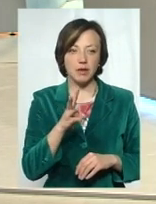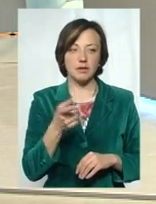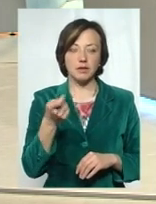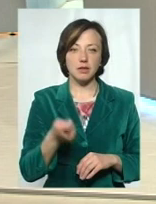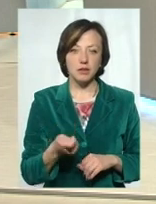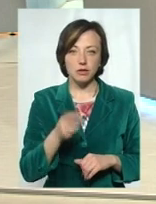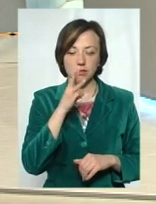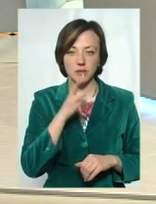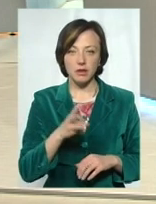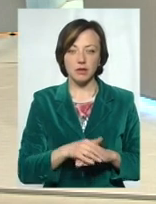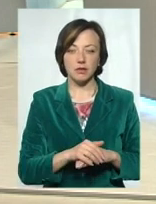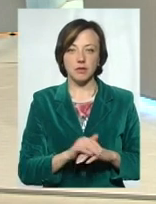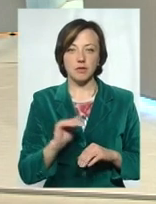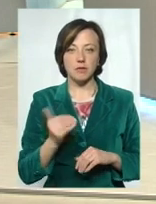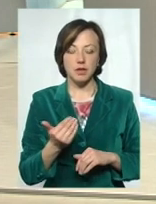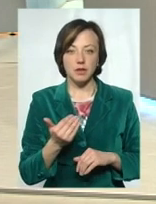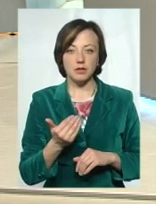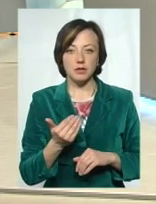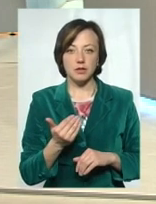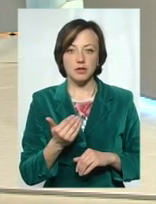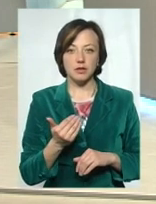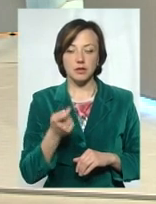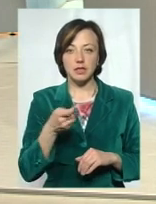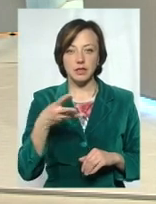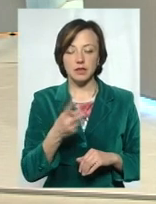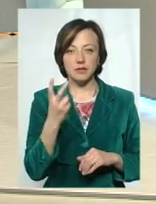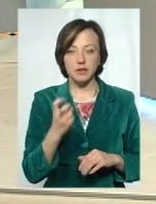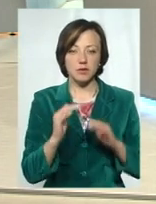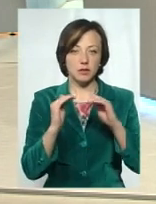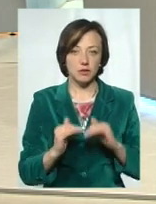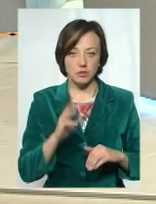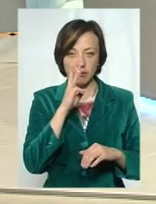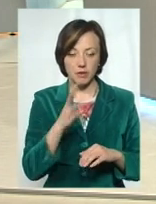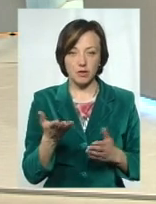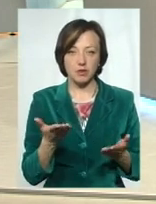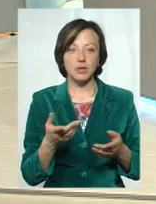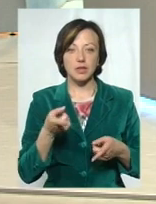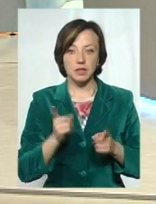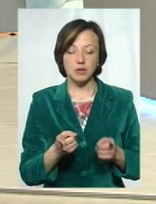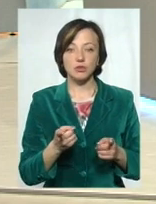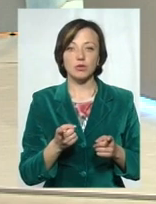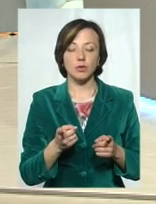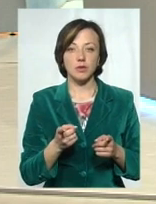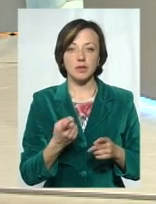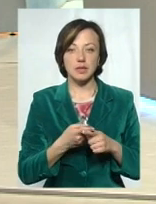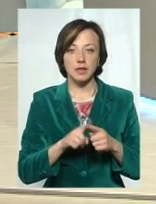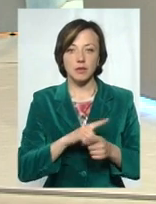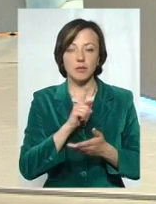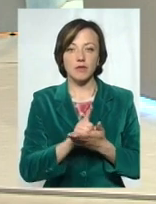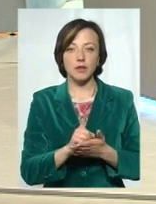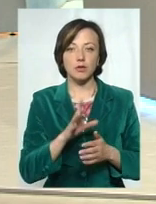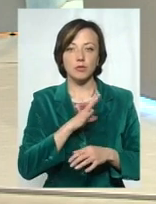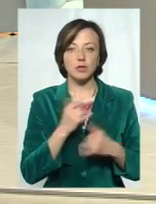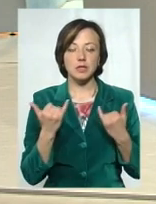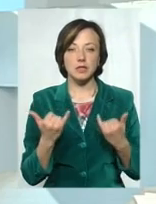занижують заробітну плату, ставлять менше годин, занижують не 3200 платять, а нижчу заробітну плату. Тоді дійсно, звісно, це повинно бути